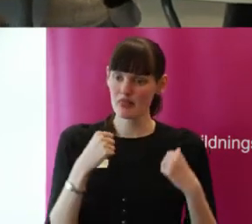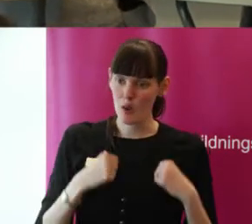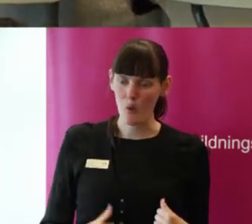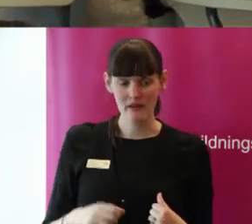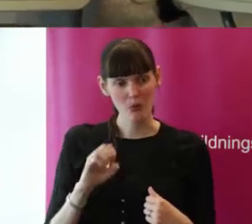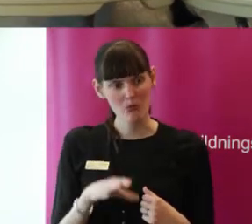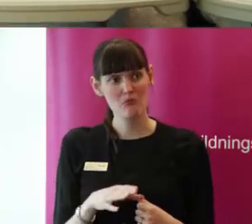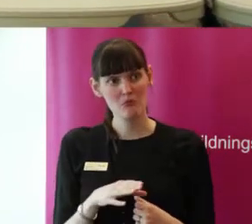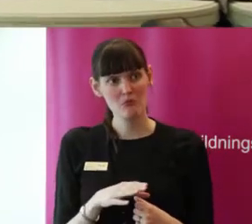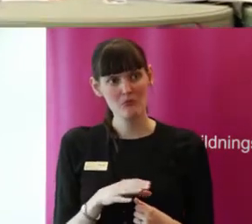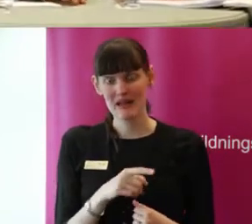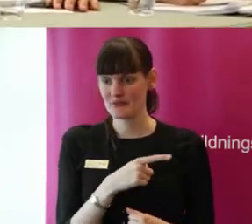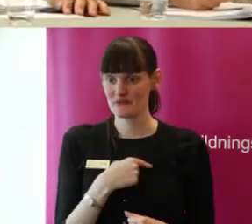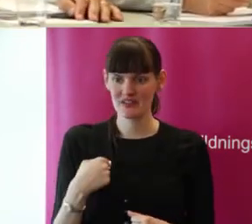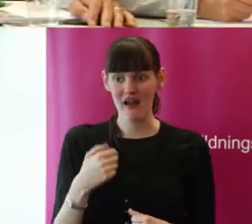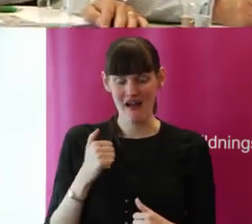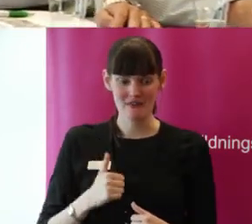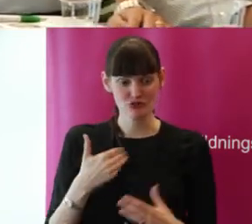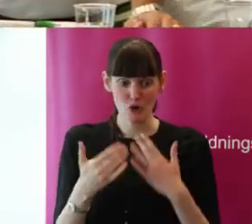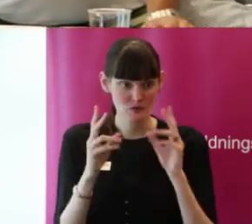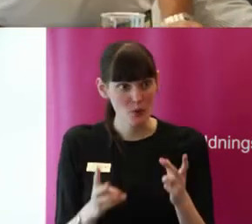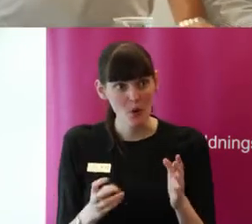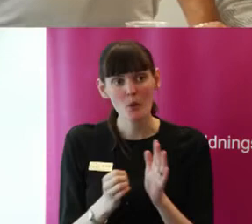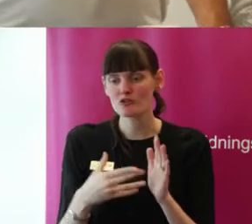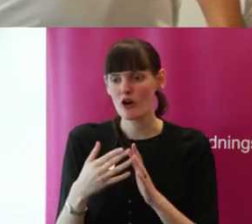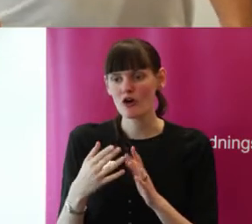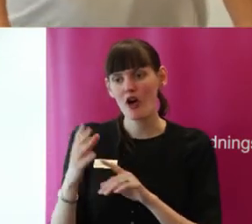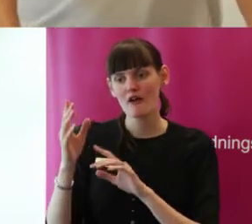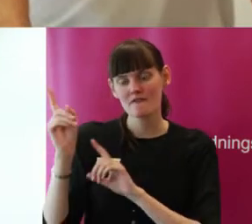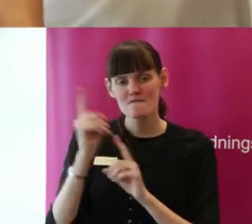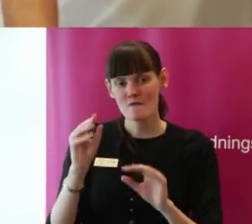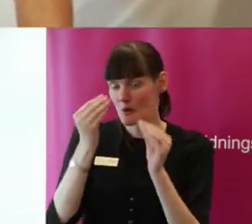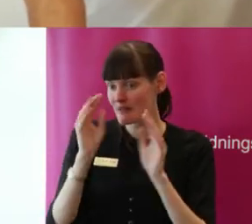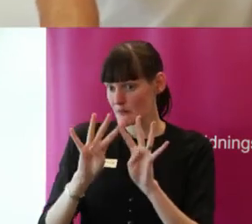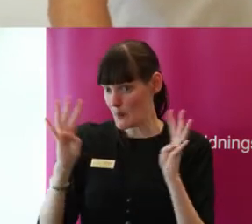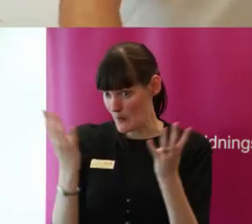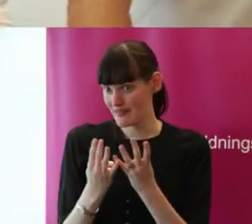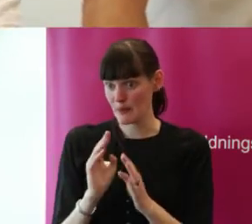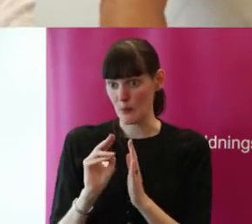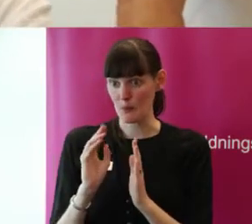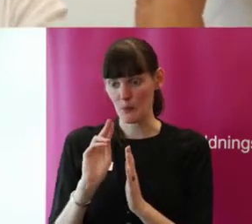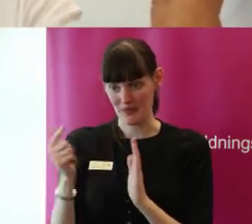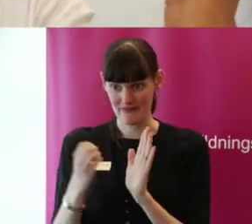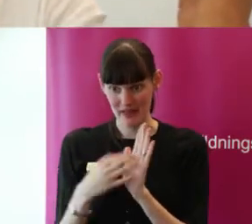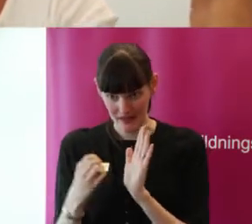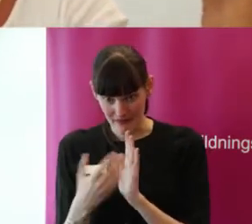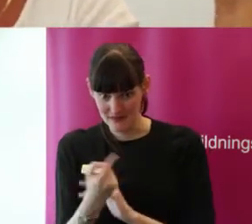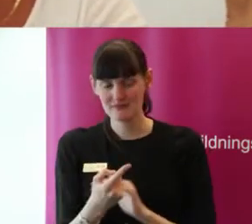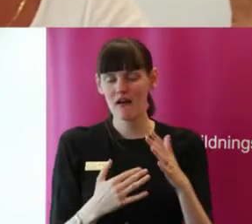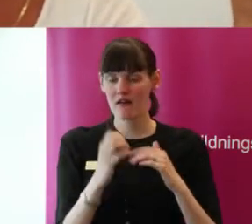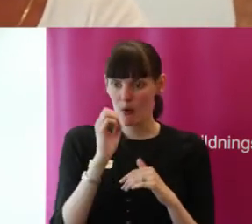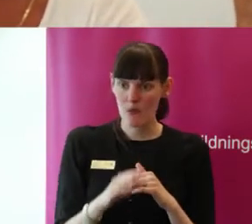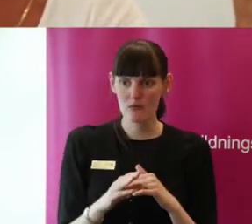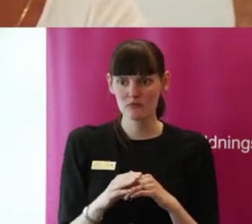det är liksom att vi använder det. Därför att Folkbildningsrådets utvärderingar, de handlar ju om att